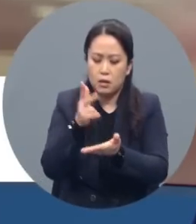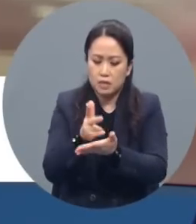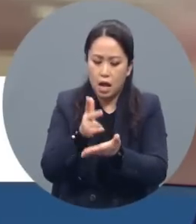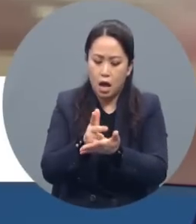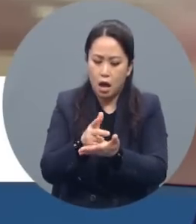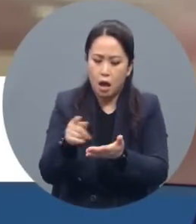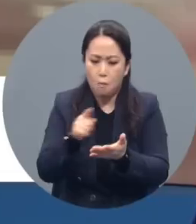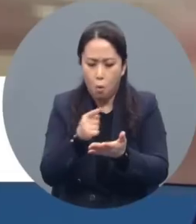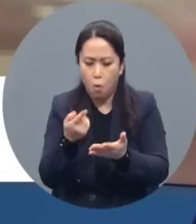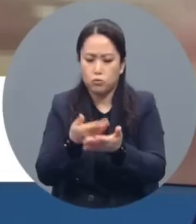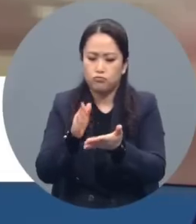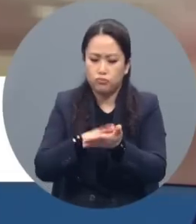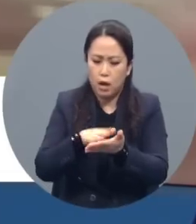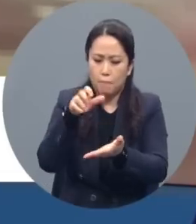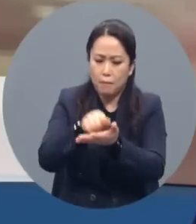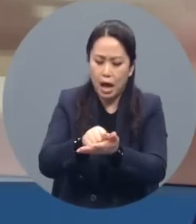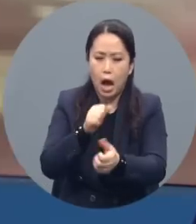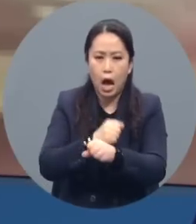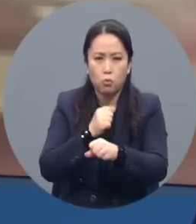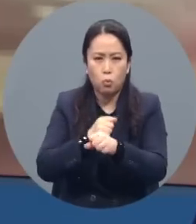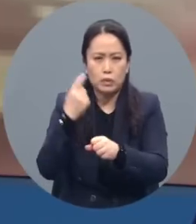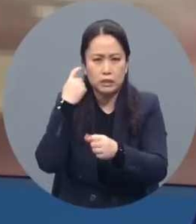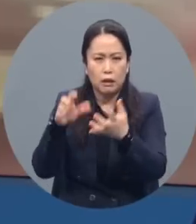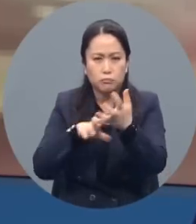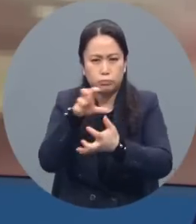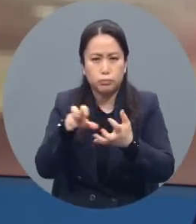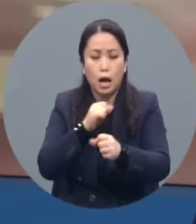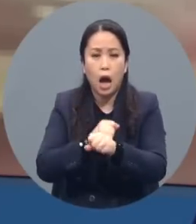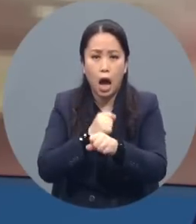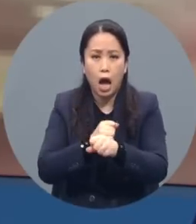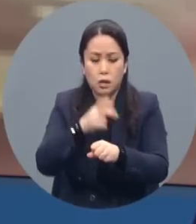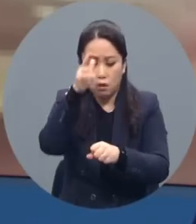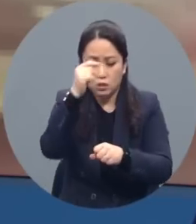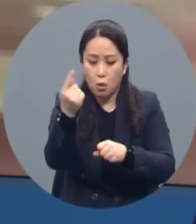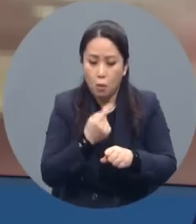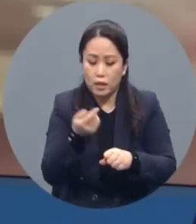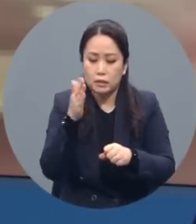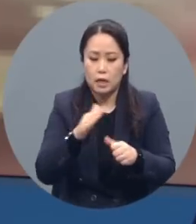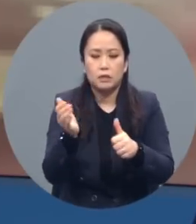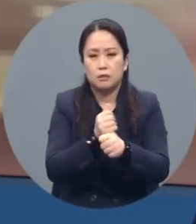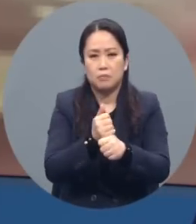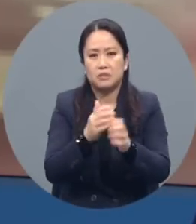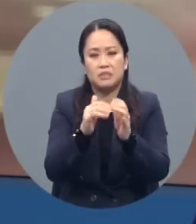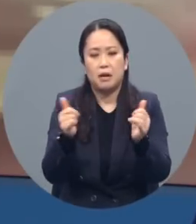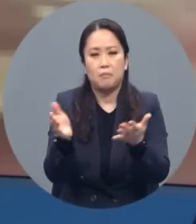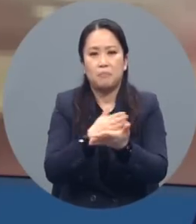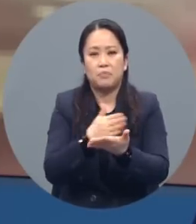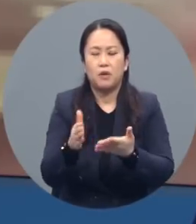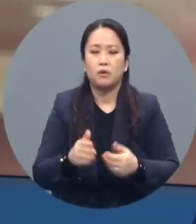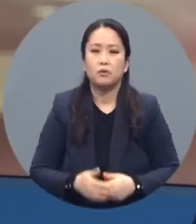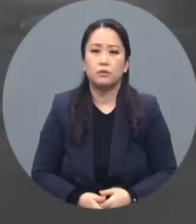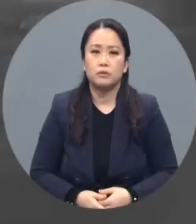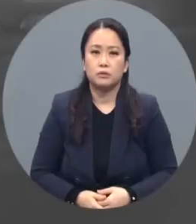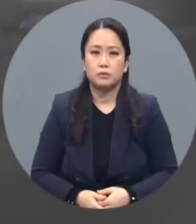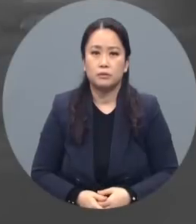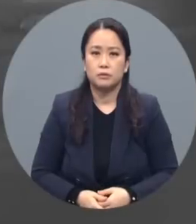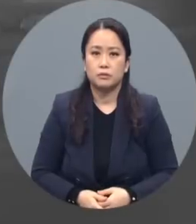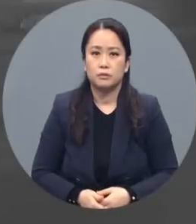겁니다. 경찰까지 출동했지만 입건된 사람은 없었습니다. 김윤아 기자입니다.